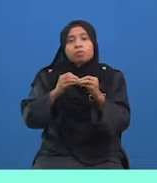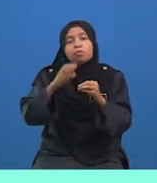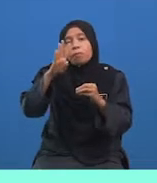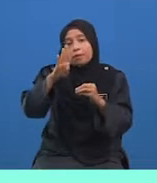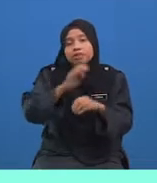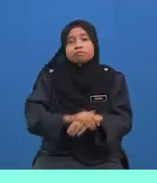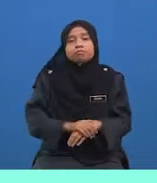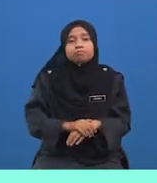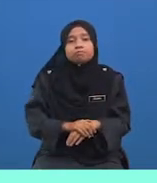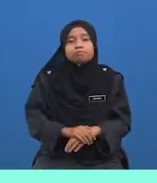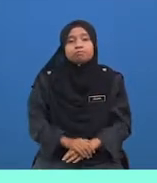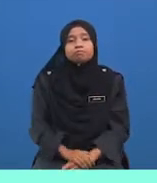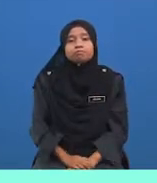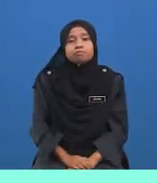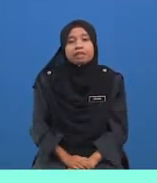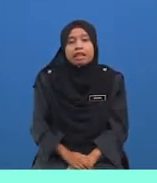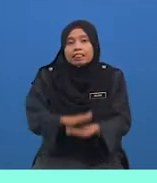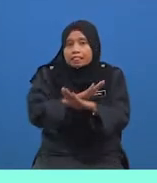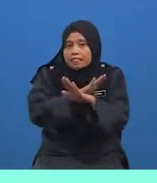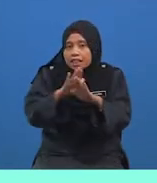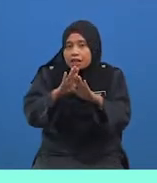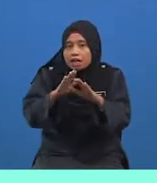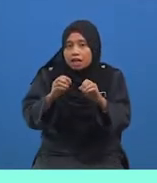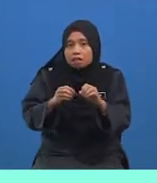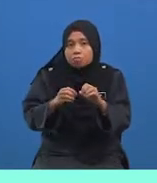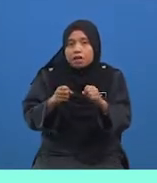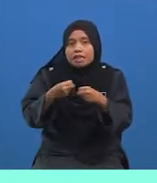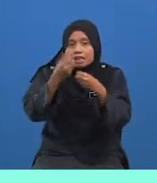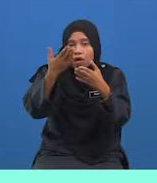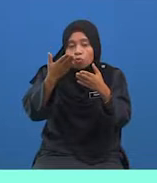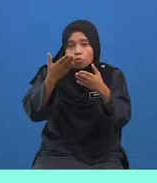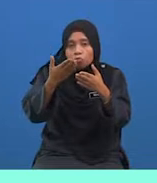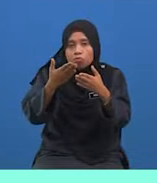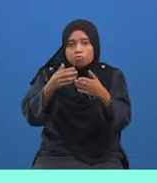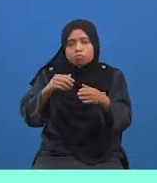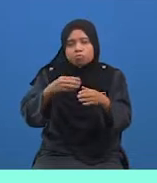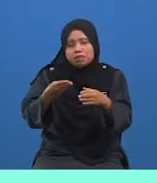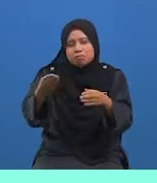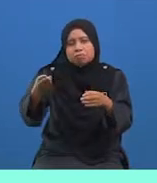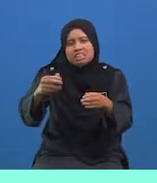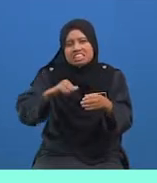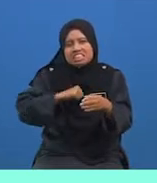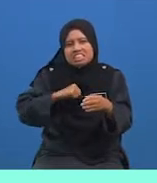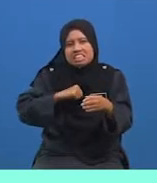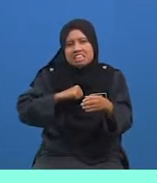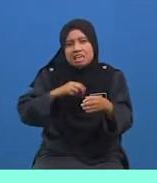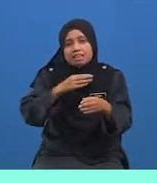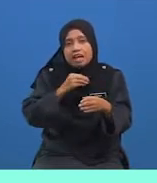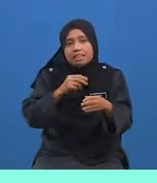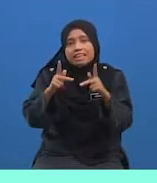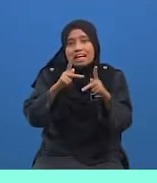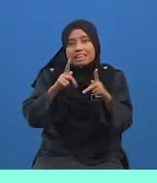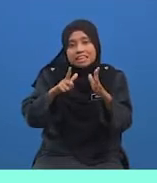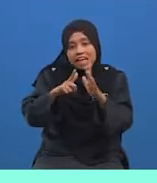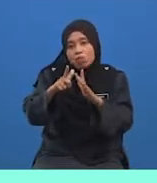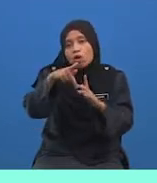pula adalah seperti tidak mendedahkan hal-hal peribadi dan kata laluan kepada